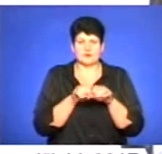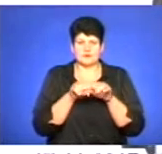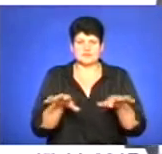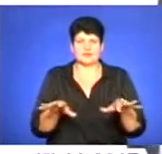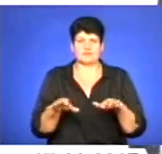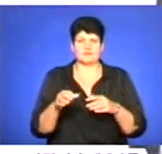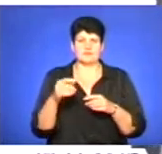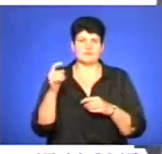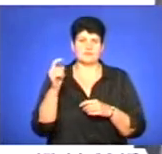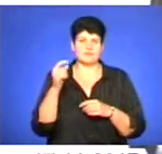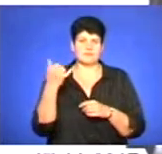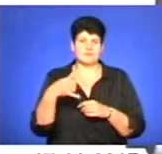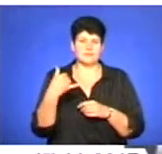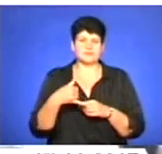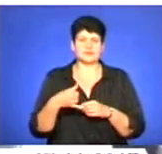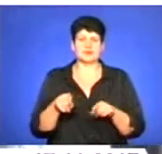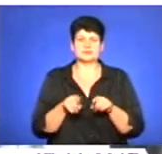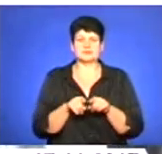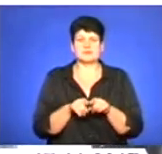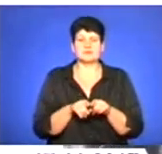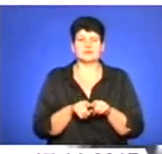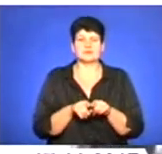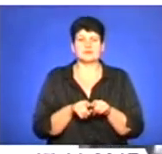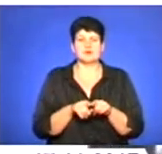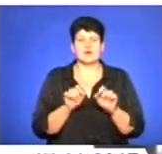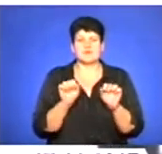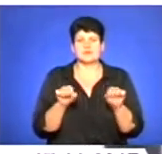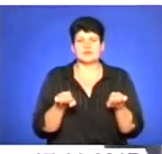матеріалів, так само